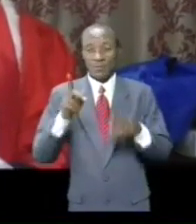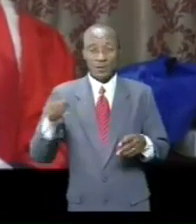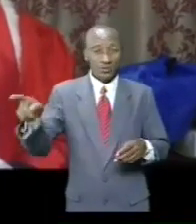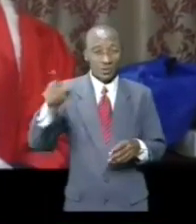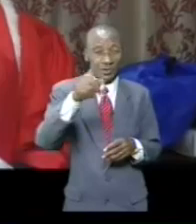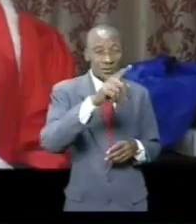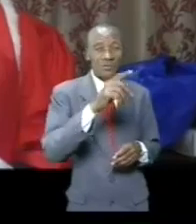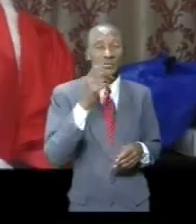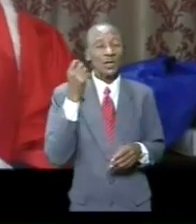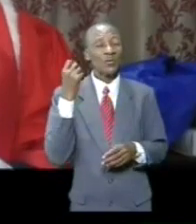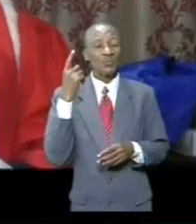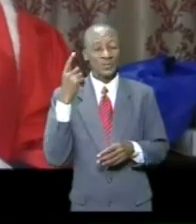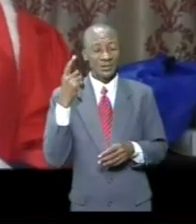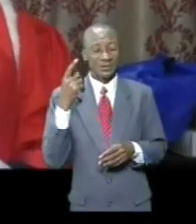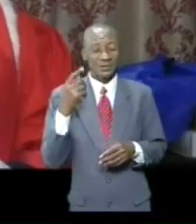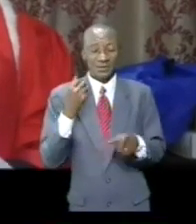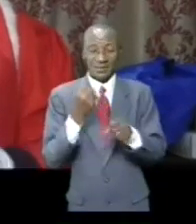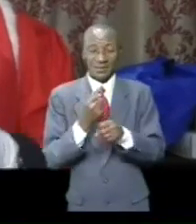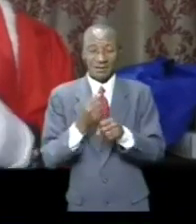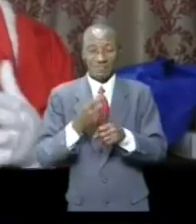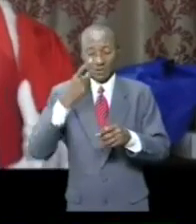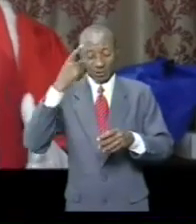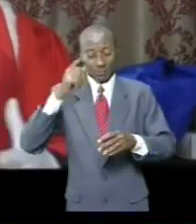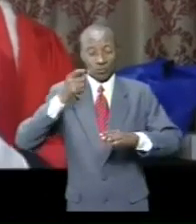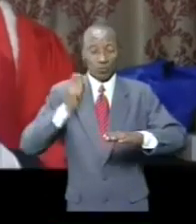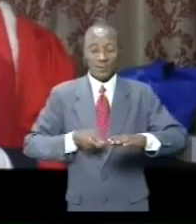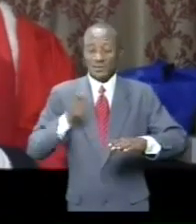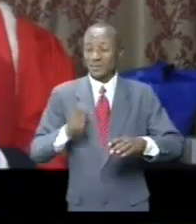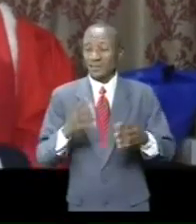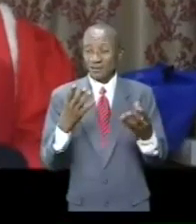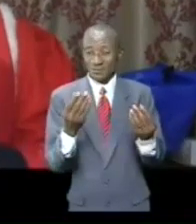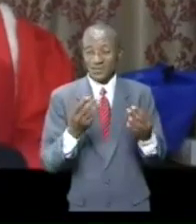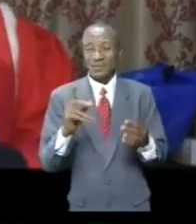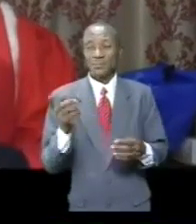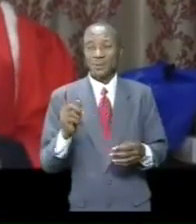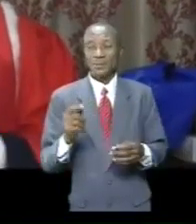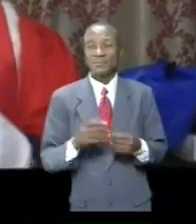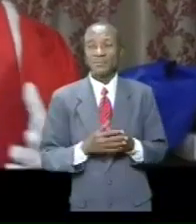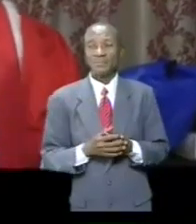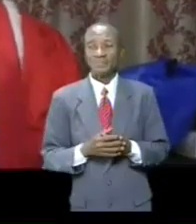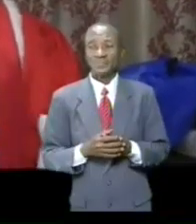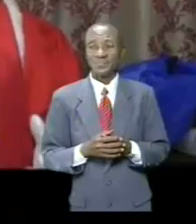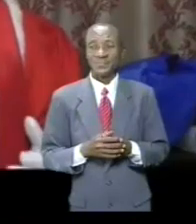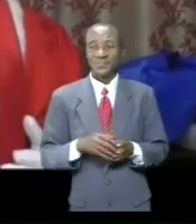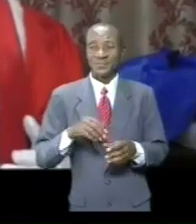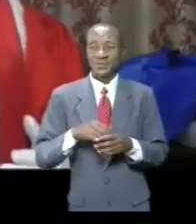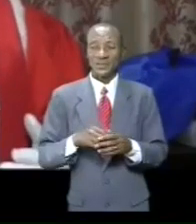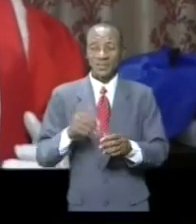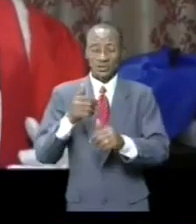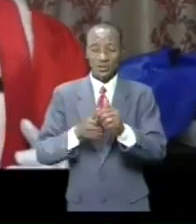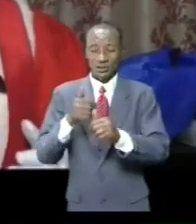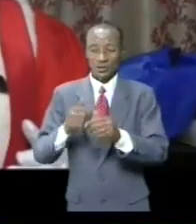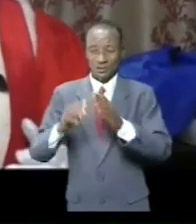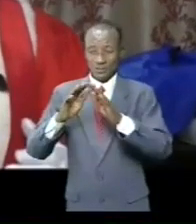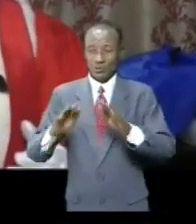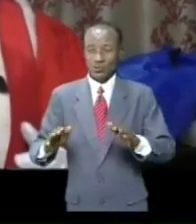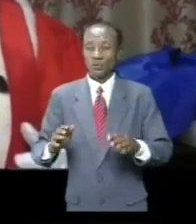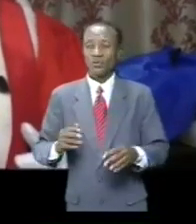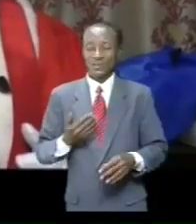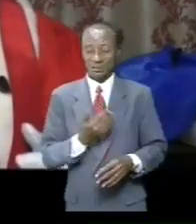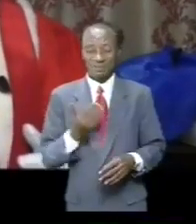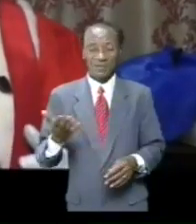médiocres qu'on le croit. Dans chaque maison, il y a des enfants qui peuvent être véreux. Mais on sait les